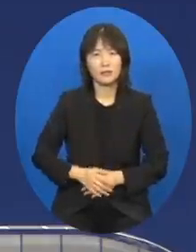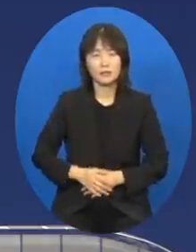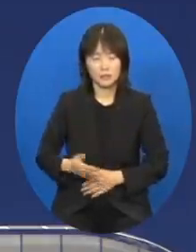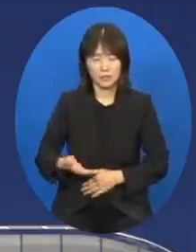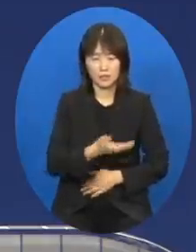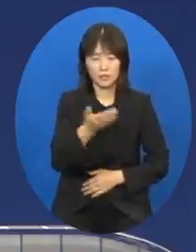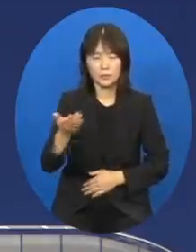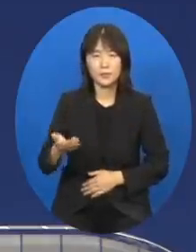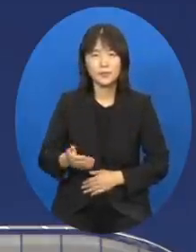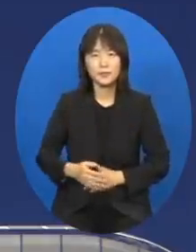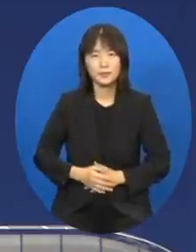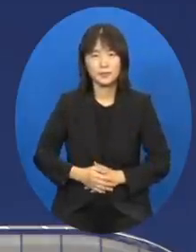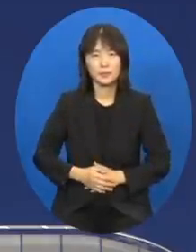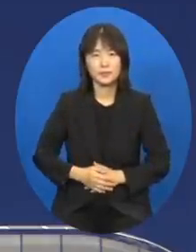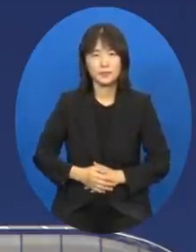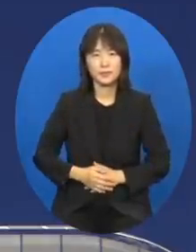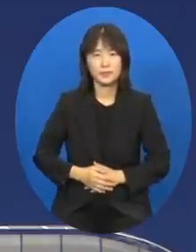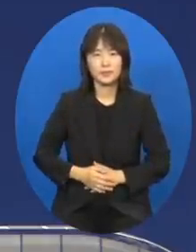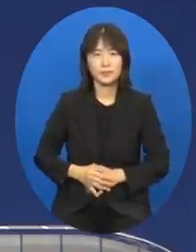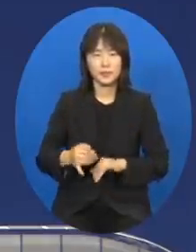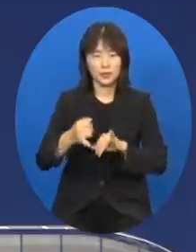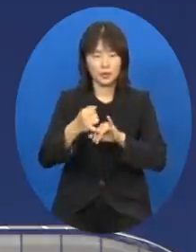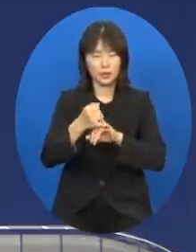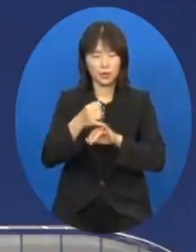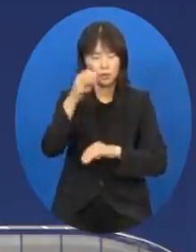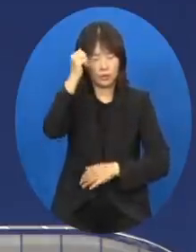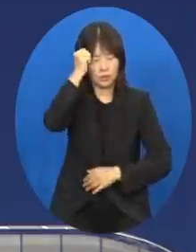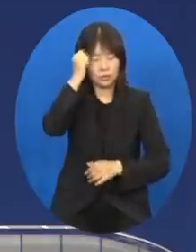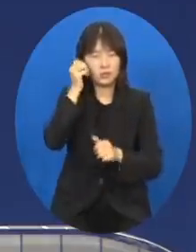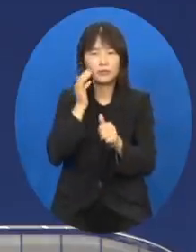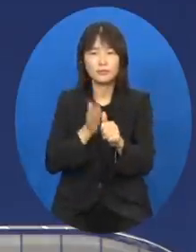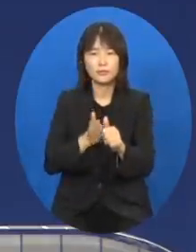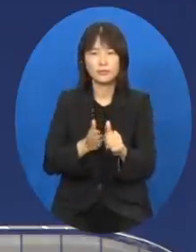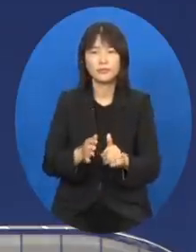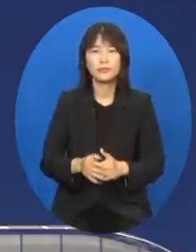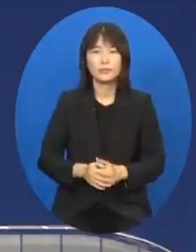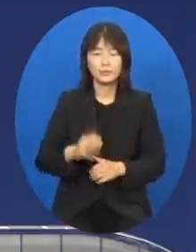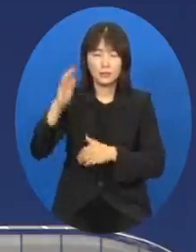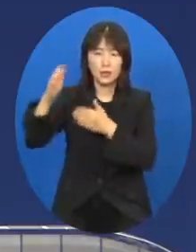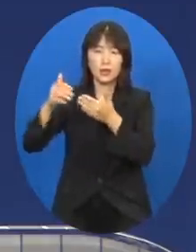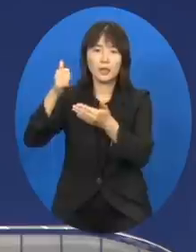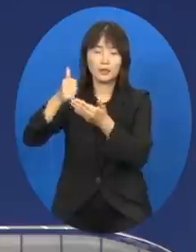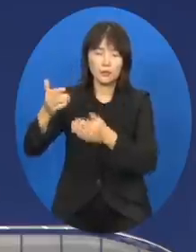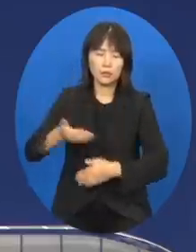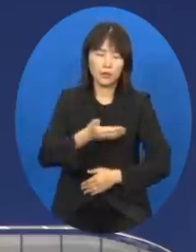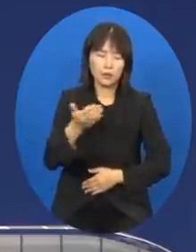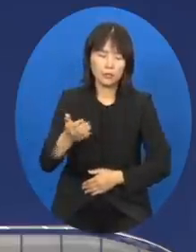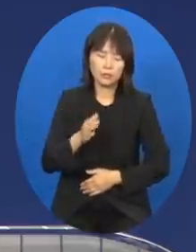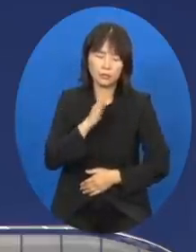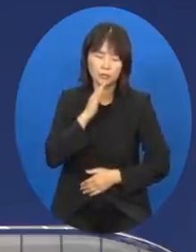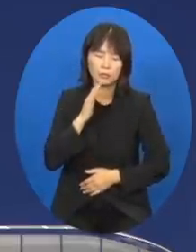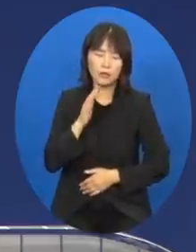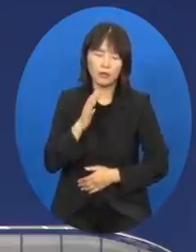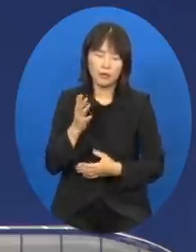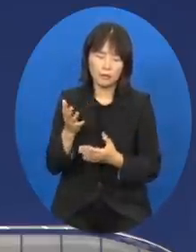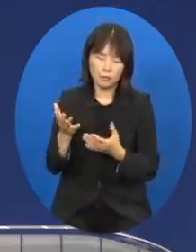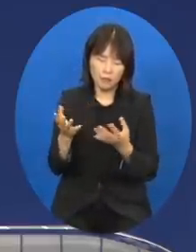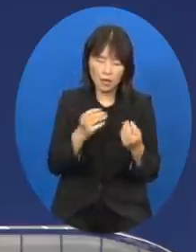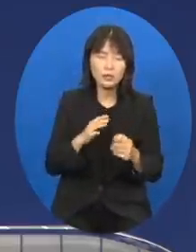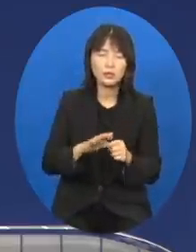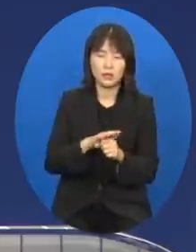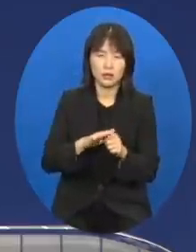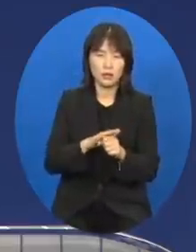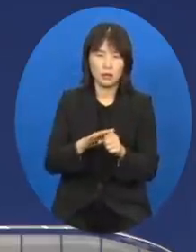여러분 꼭 기억해야 합니다. 하나님이 여러분을 얼마나 사랑하시는지